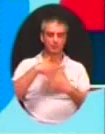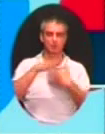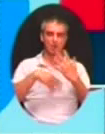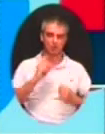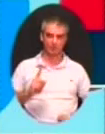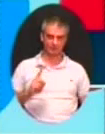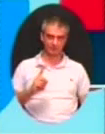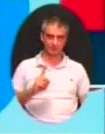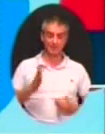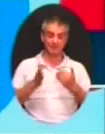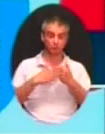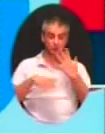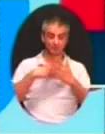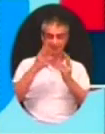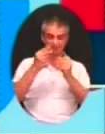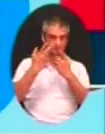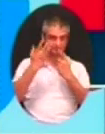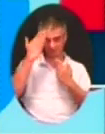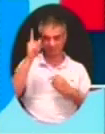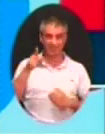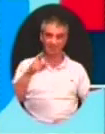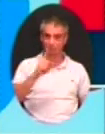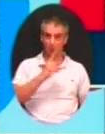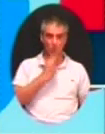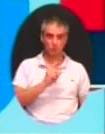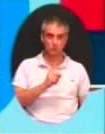תערובת. נישואי תערובת הם